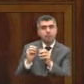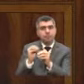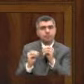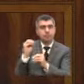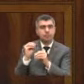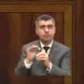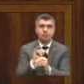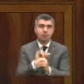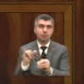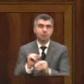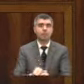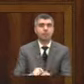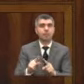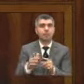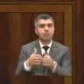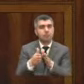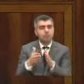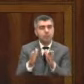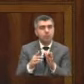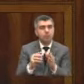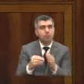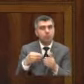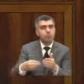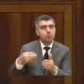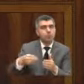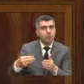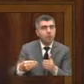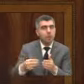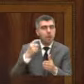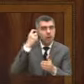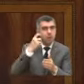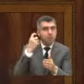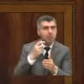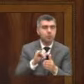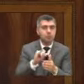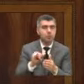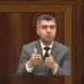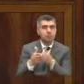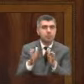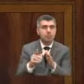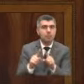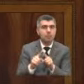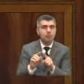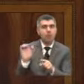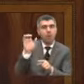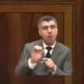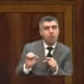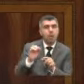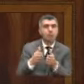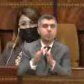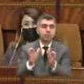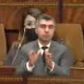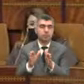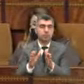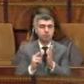كنا كنقولوا غادي نبداو نحلوا تدريجيا وكنخمموا كيفاش غادي نزيدوا نحلوا حتى للخارج وكذا، ولكن